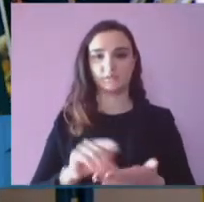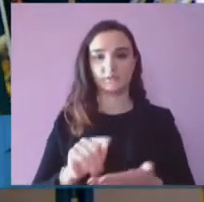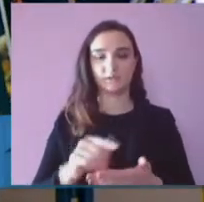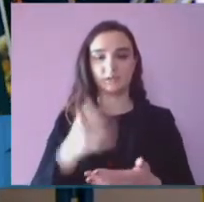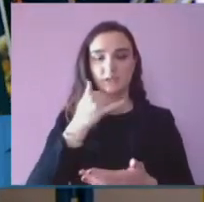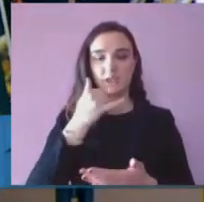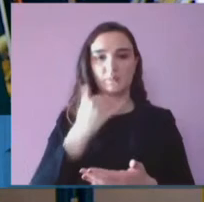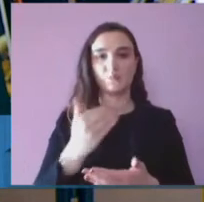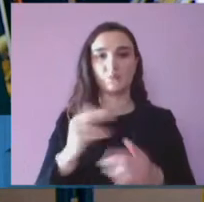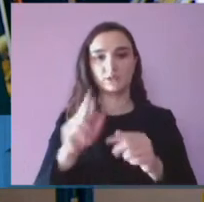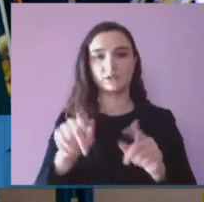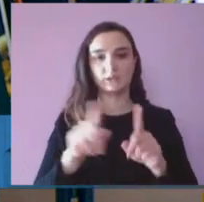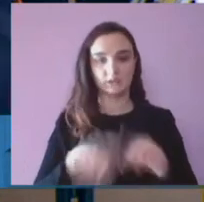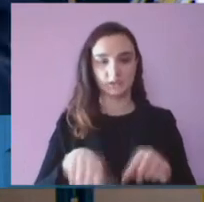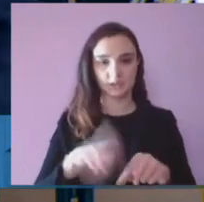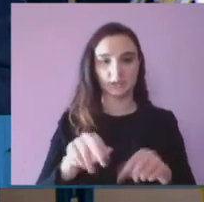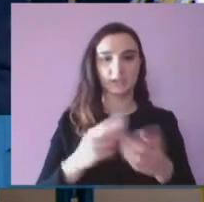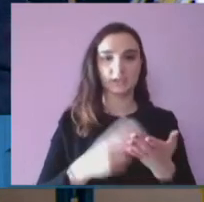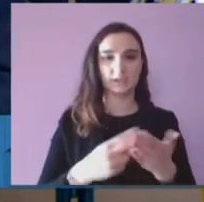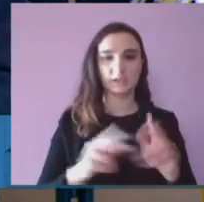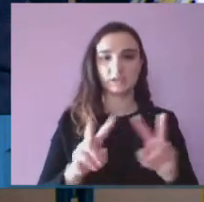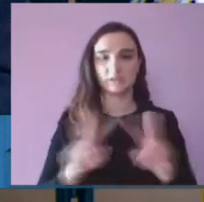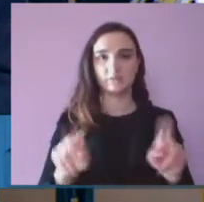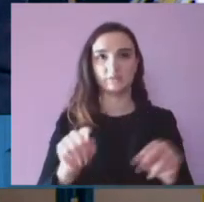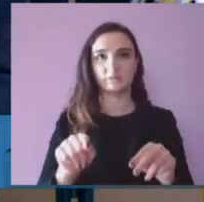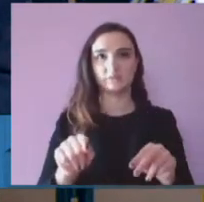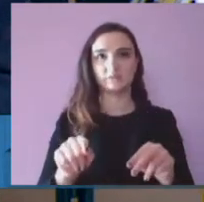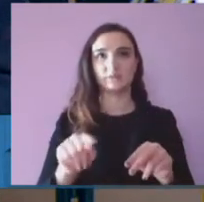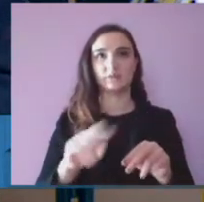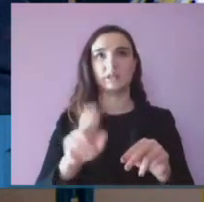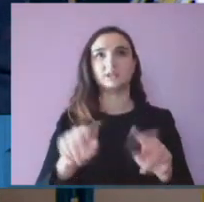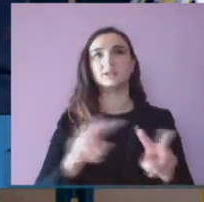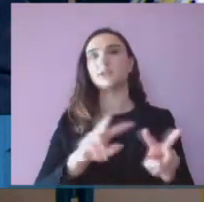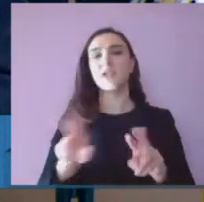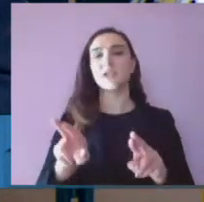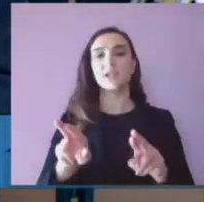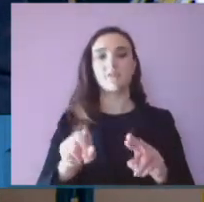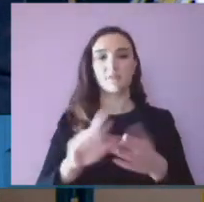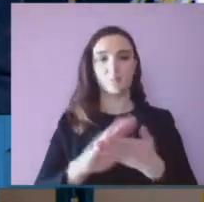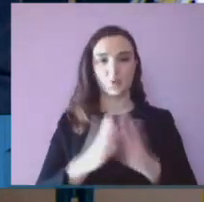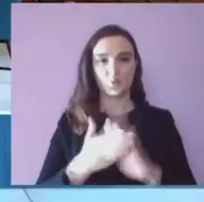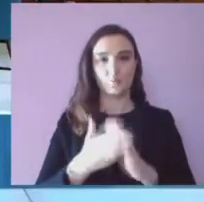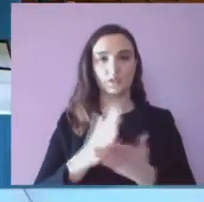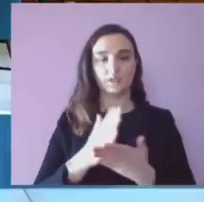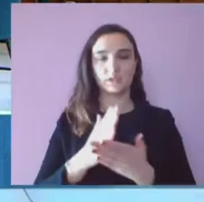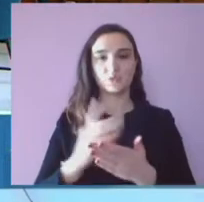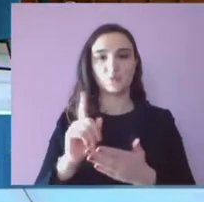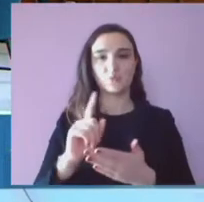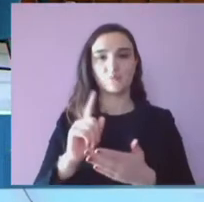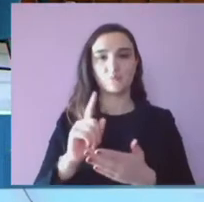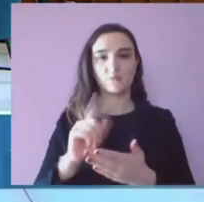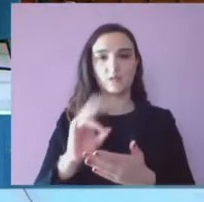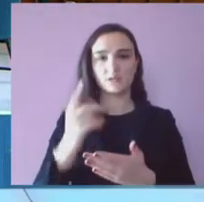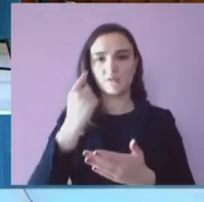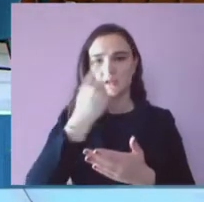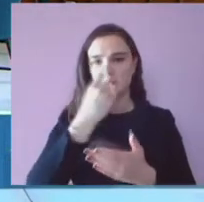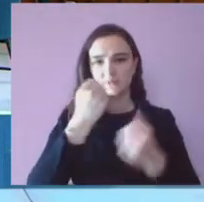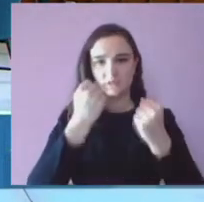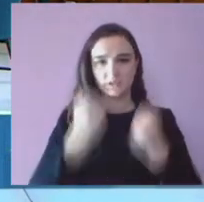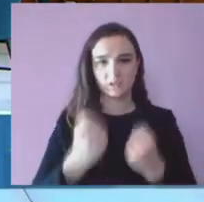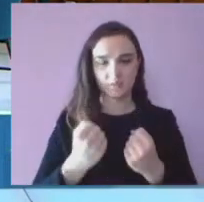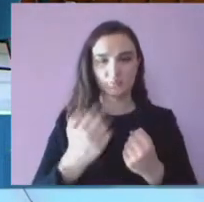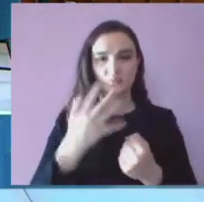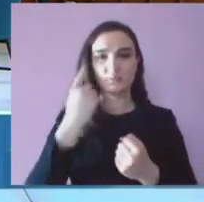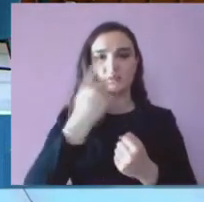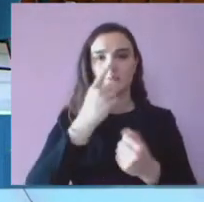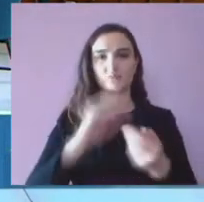და წიგნით ერთი და იგივე პირობას ქმნის იმისთვის, რომ ანთვალები დაეძაბოს, ხო, თუ მხედველობის პრობლემა,